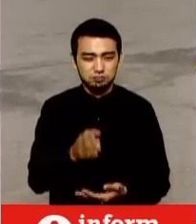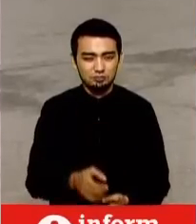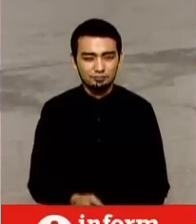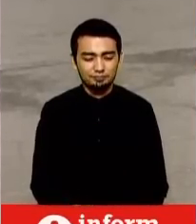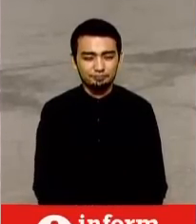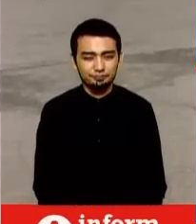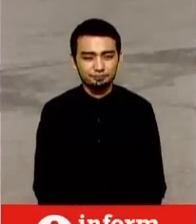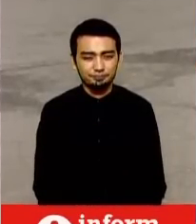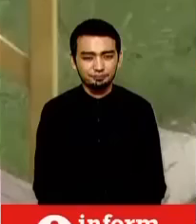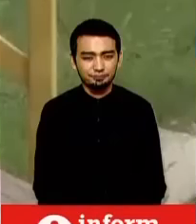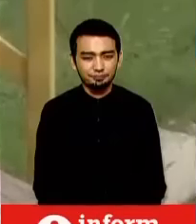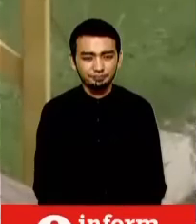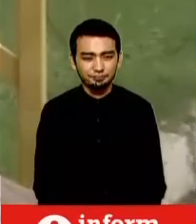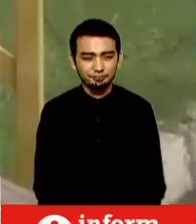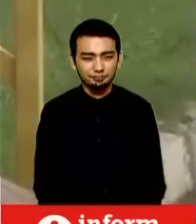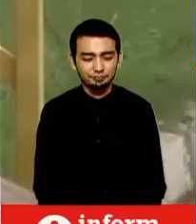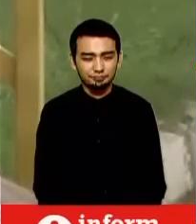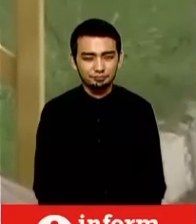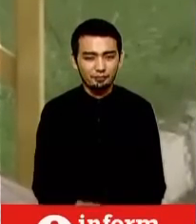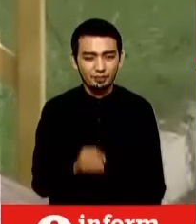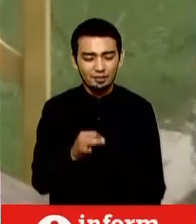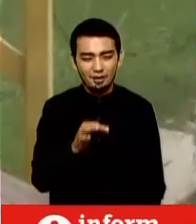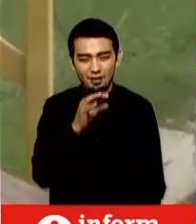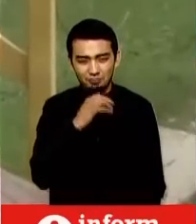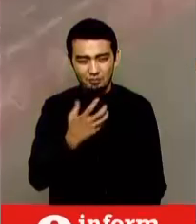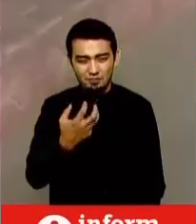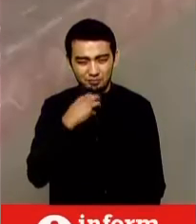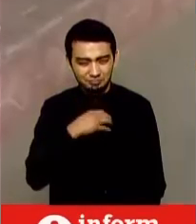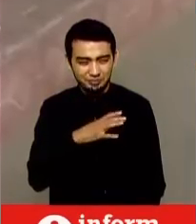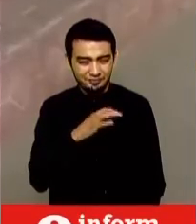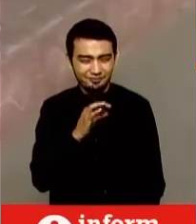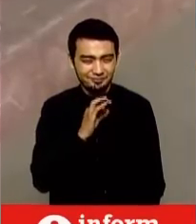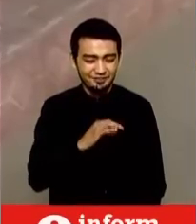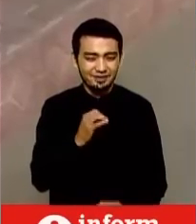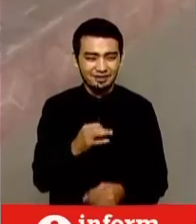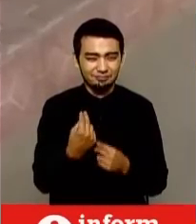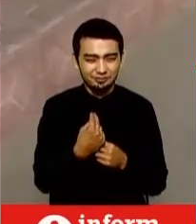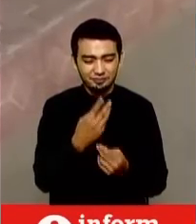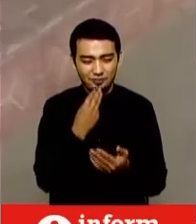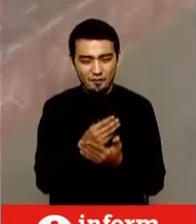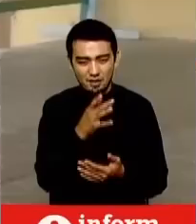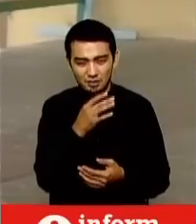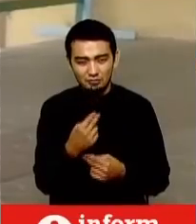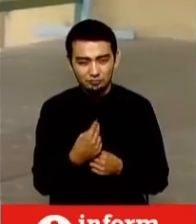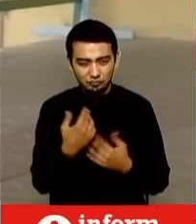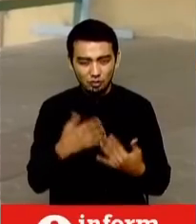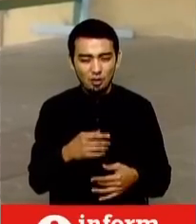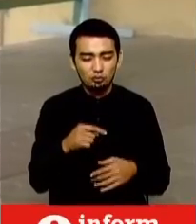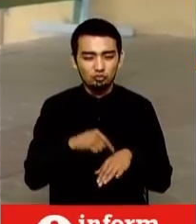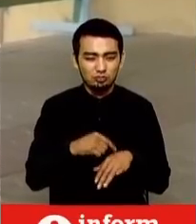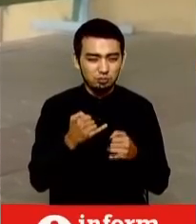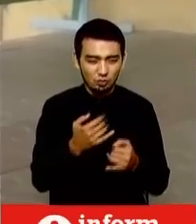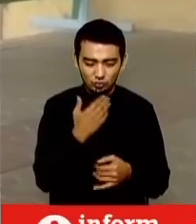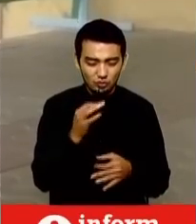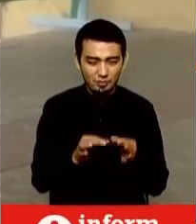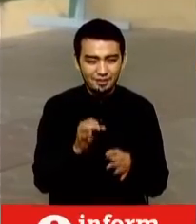тәртіпті жазаға тартылатын болады. Шамадан тыс дәрі ішіп, делсал күйде қалған бала тиісті ем-домын алған. Жағдайы жаман емес.